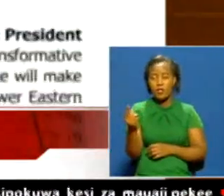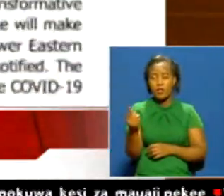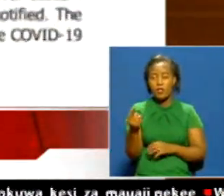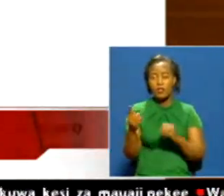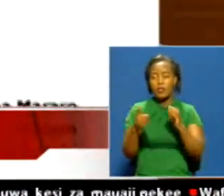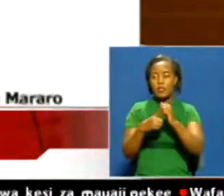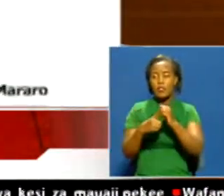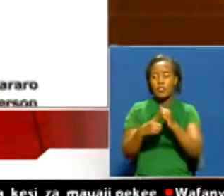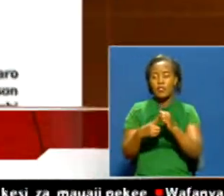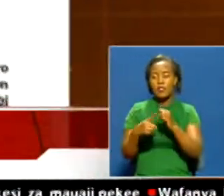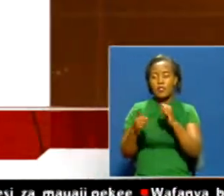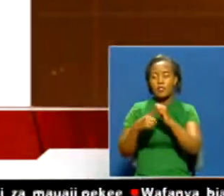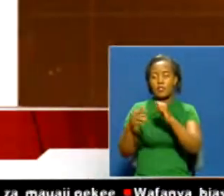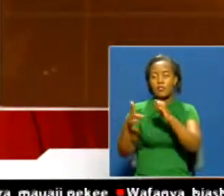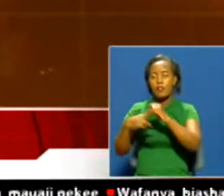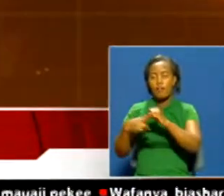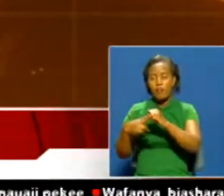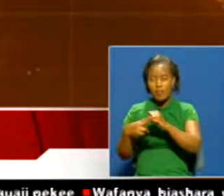3,697.